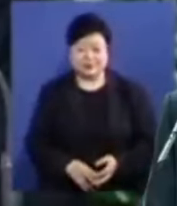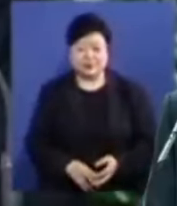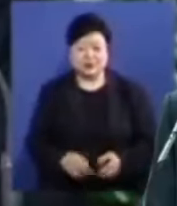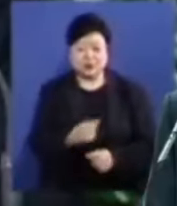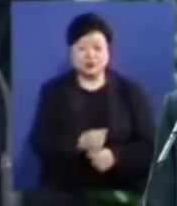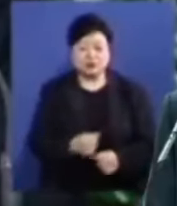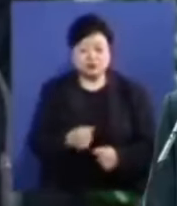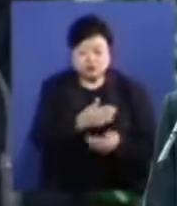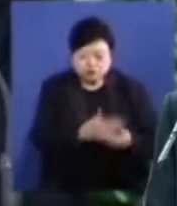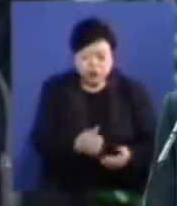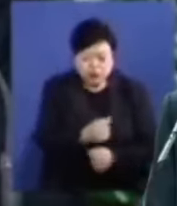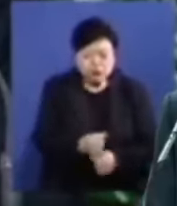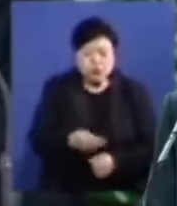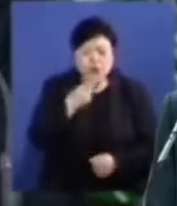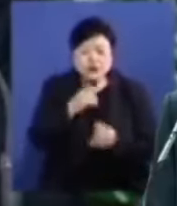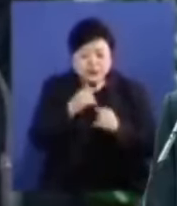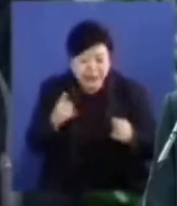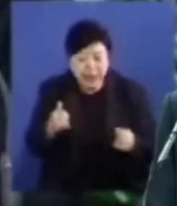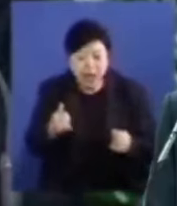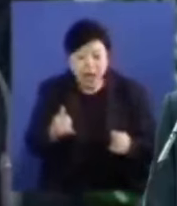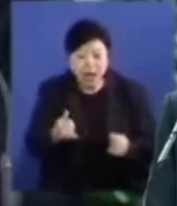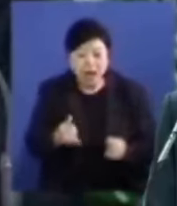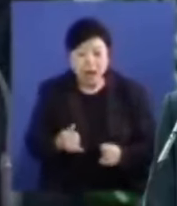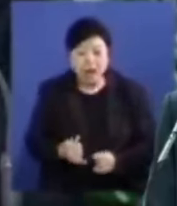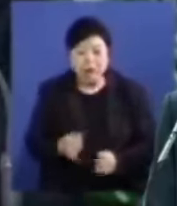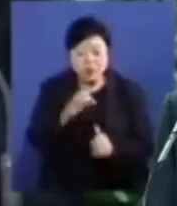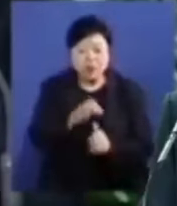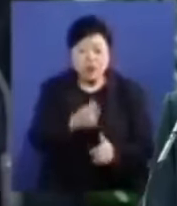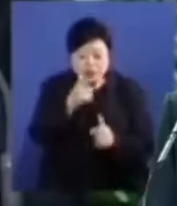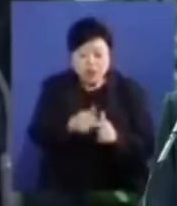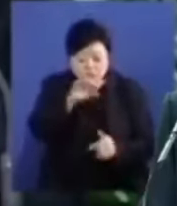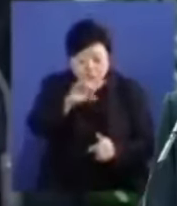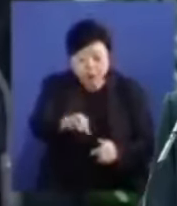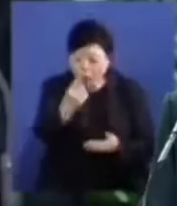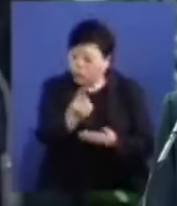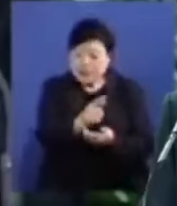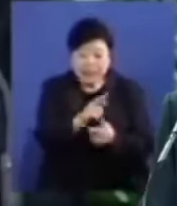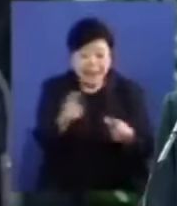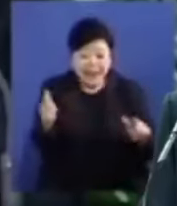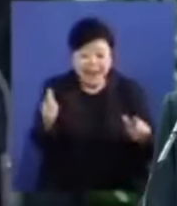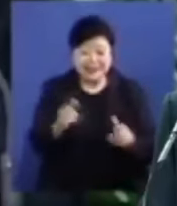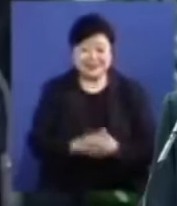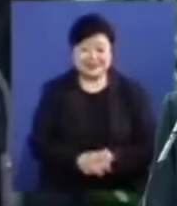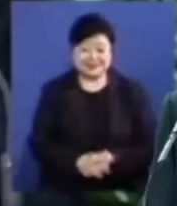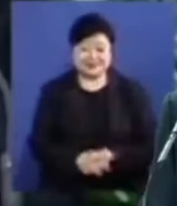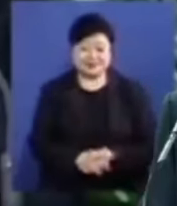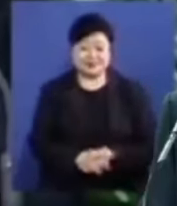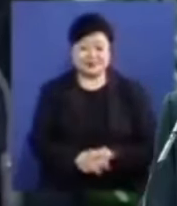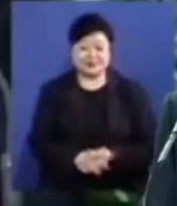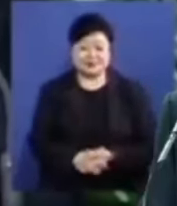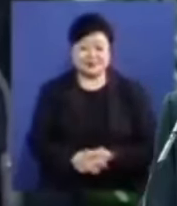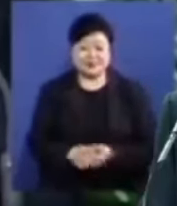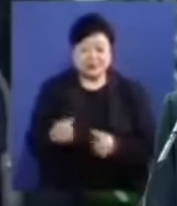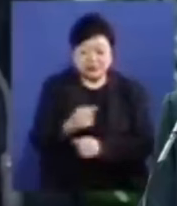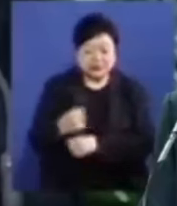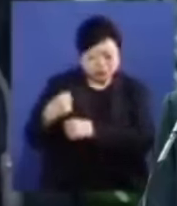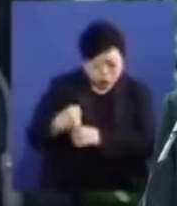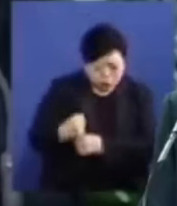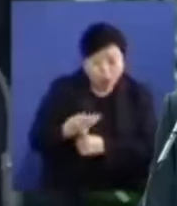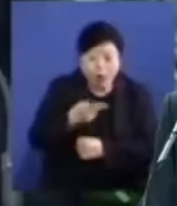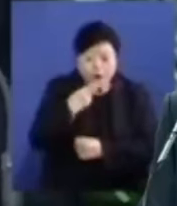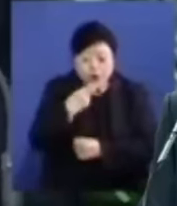수고하고 무거운 짐이 없는 사람은 짐을 벗겨주는 예수님께 찾아오지 않습니다. 내가 짐이 없는데 뭘